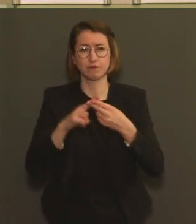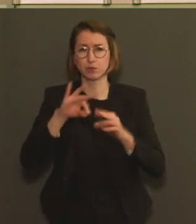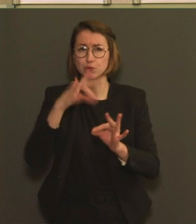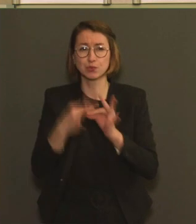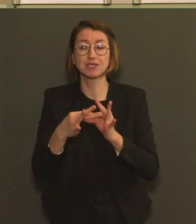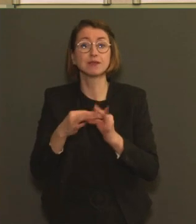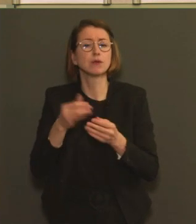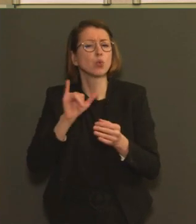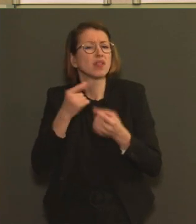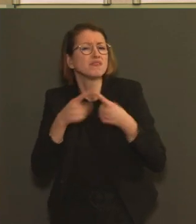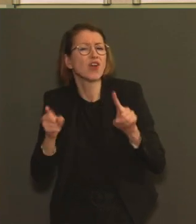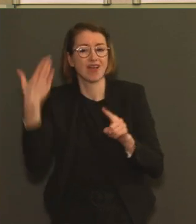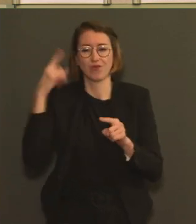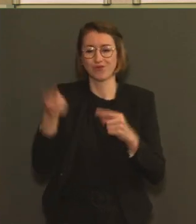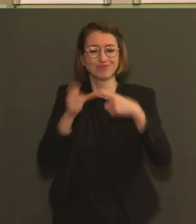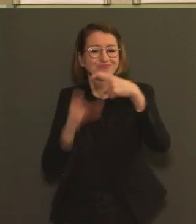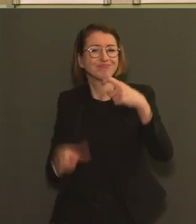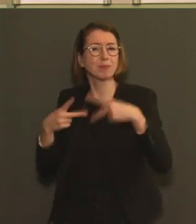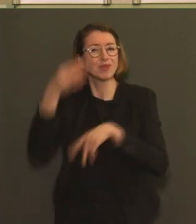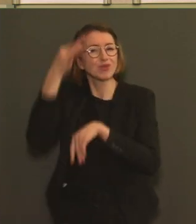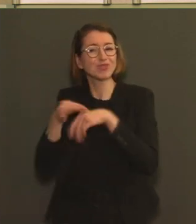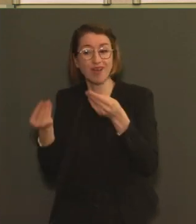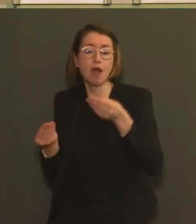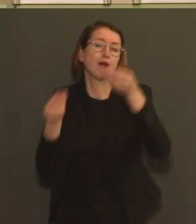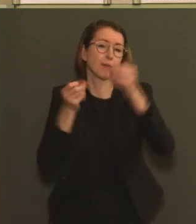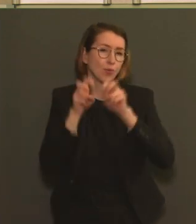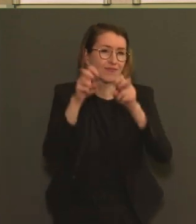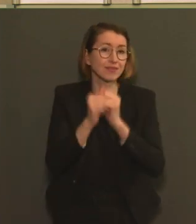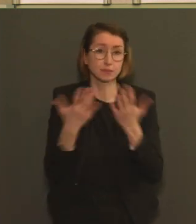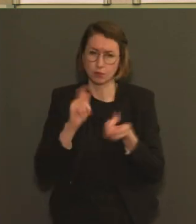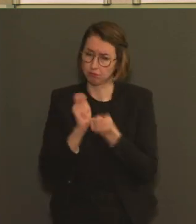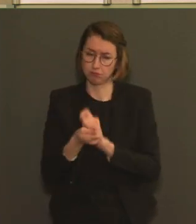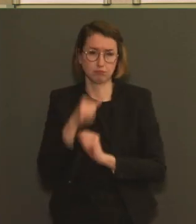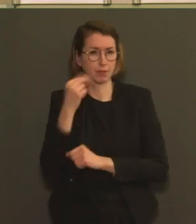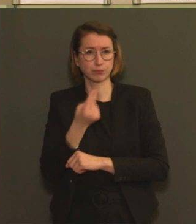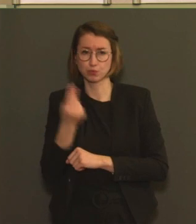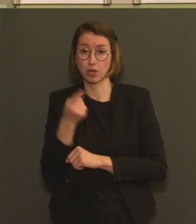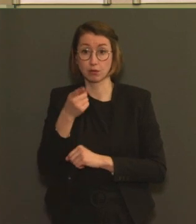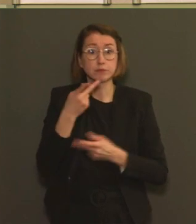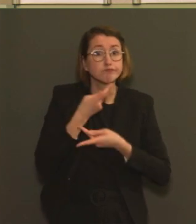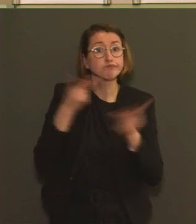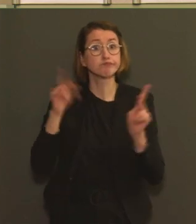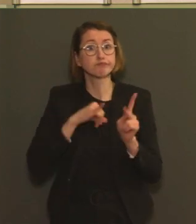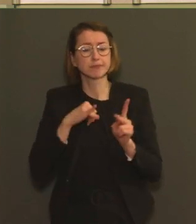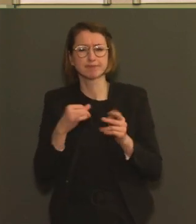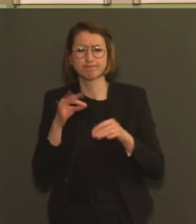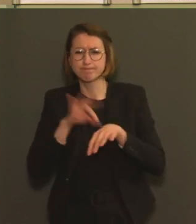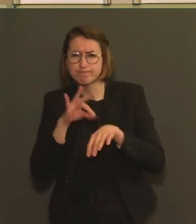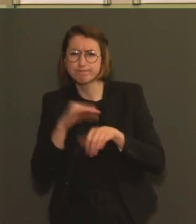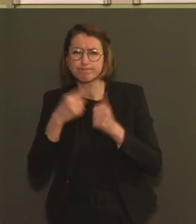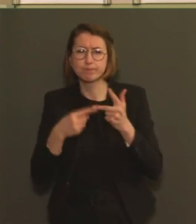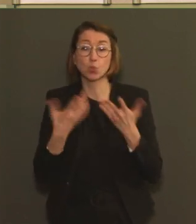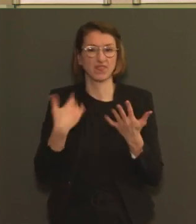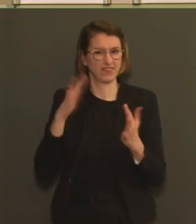électronique. Il suffit de déclarer que l'on a des symptômes ou de déclarer de soi-même, en toute bonne foi, que l'on a été